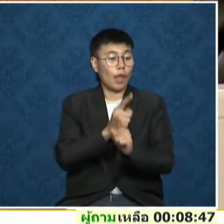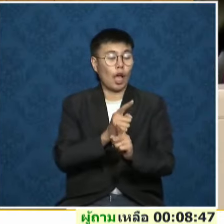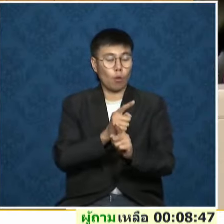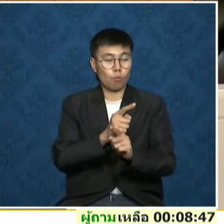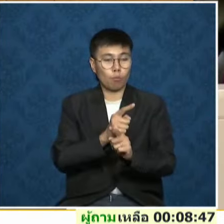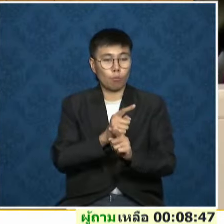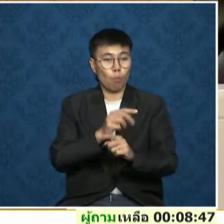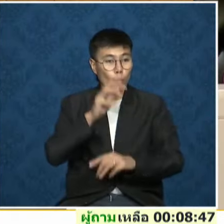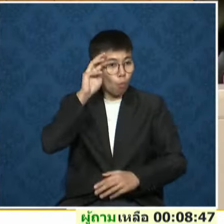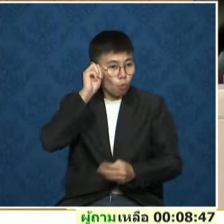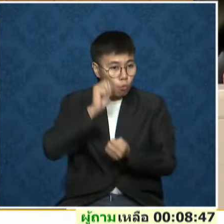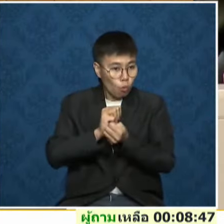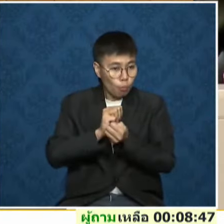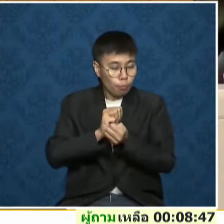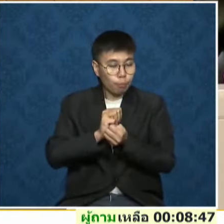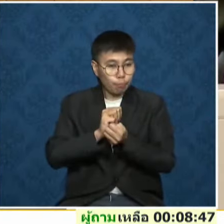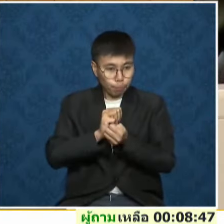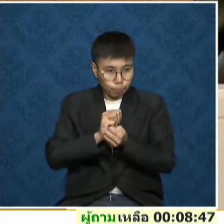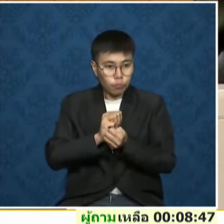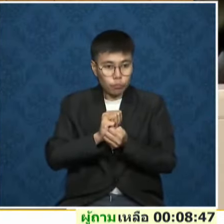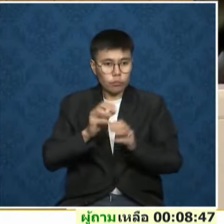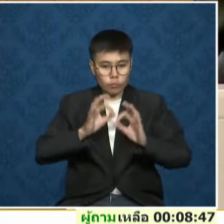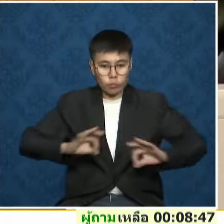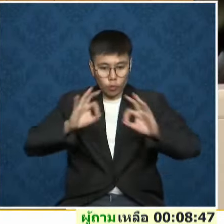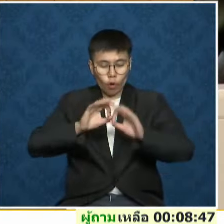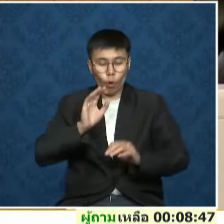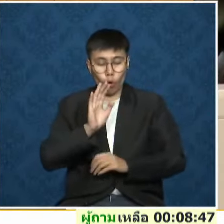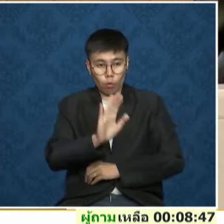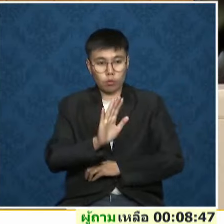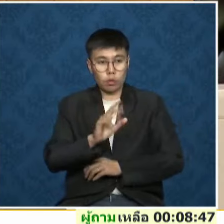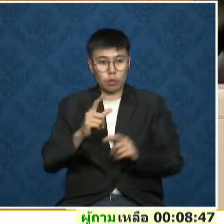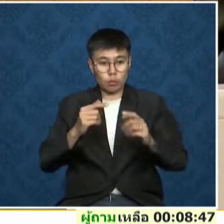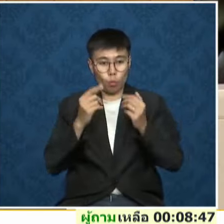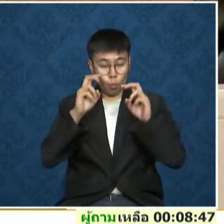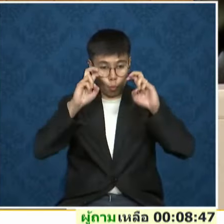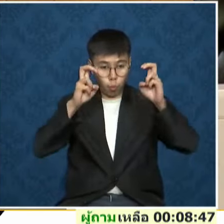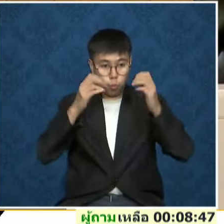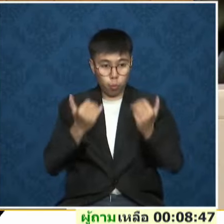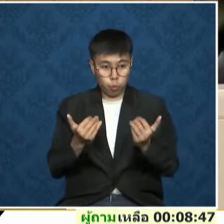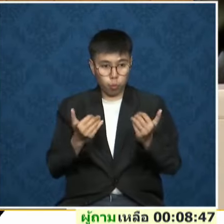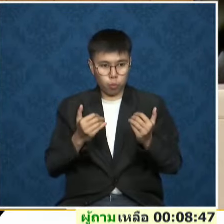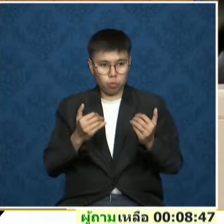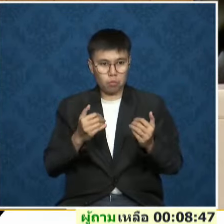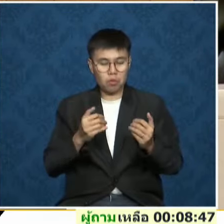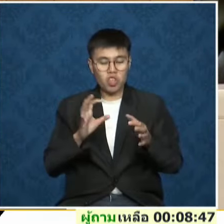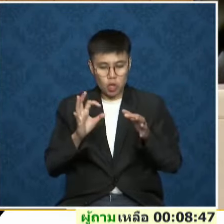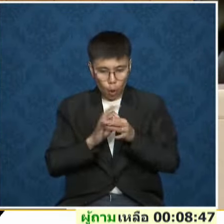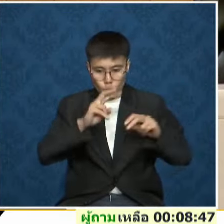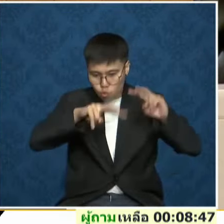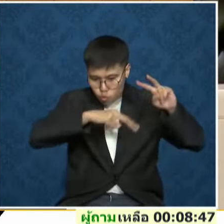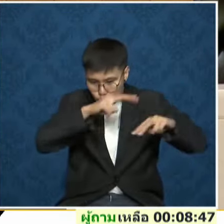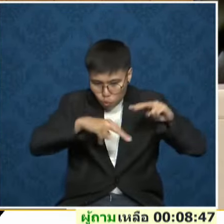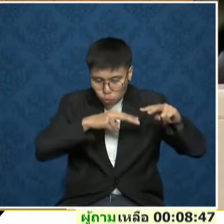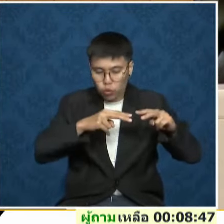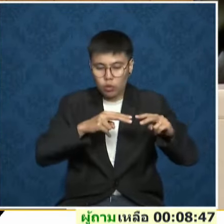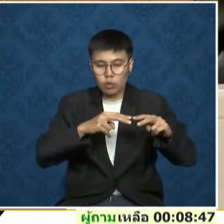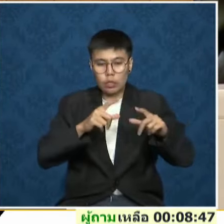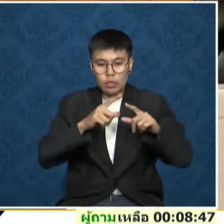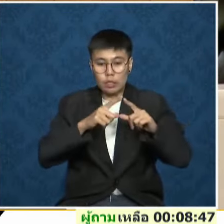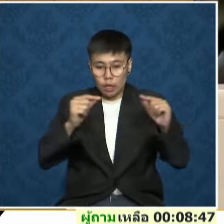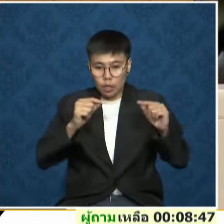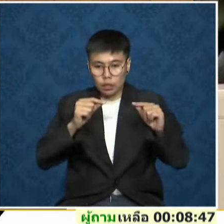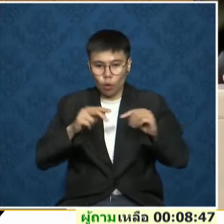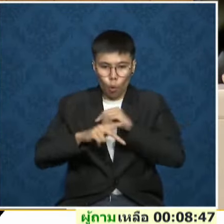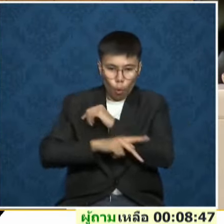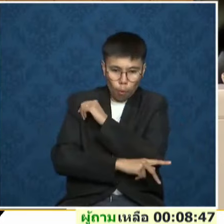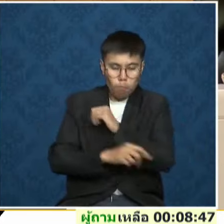ก็ส่วนการให้ความสำคัญของเรื่องนี้นะครับเกี่ยวกับการตรวจสอบเรื่องทุจริตและ